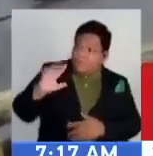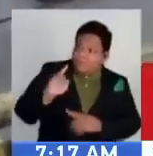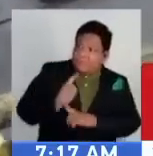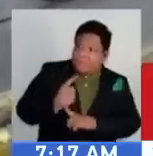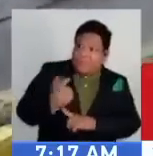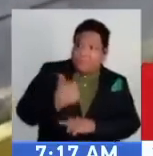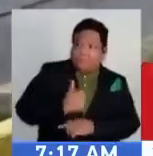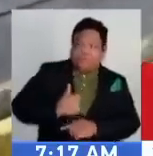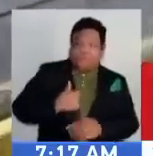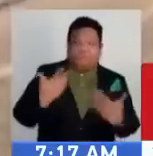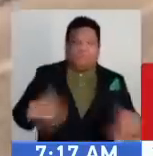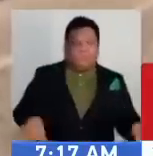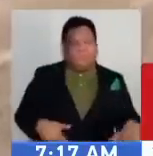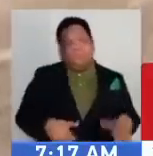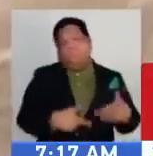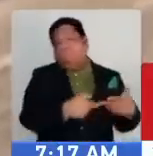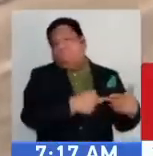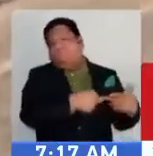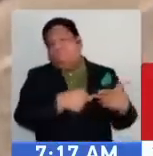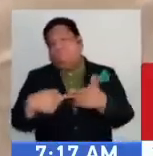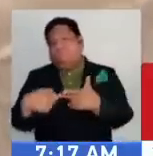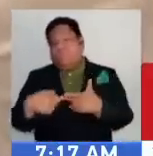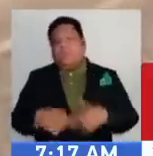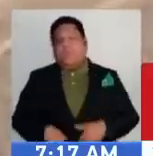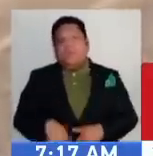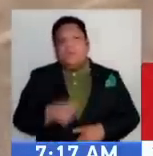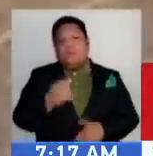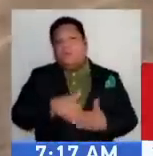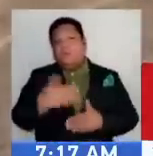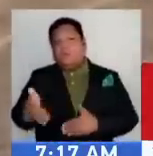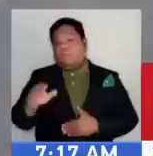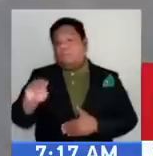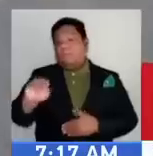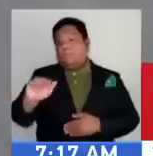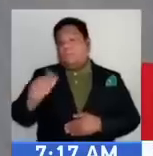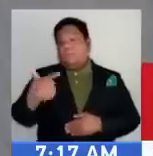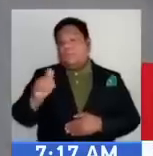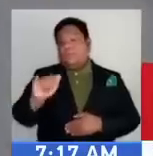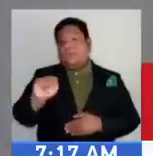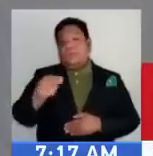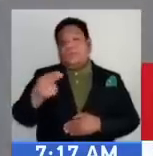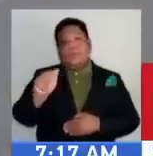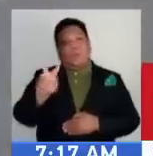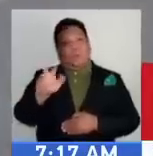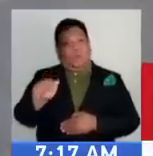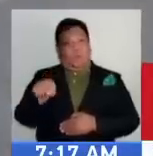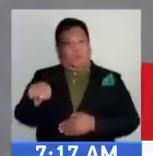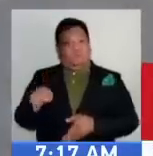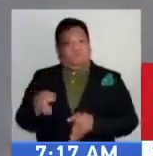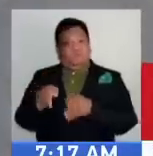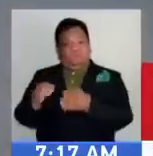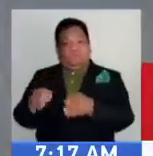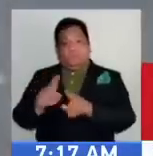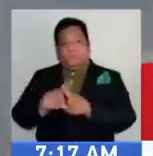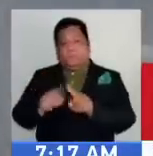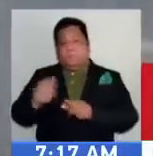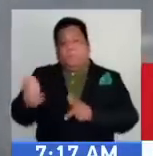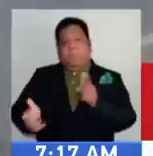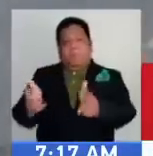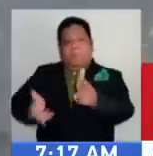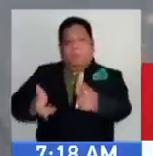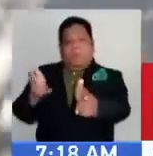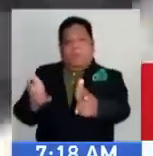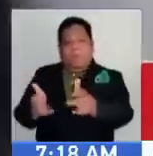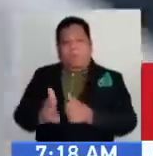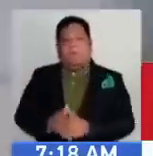sasakyan. Sa bungad pa lang na Maginhawa Street na isang alternatibong ruta, kaliwat kanan na ang mga nakaparadang sasakyan. Dumating ang driver ng